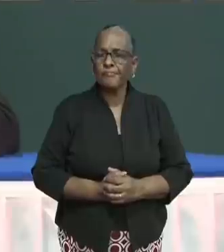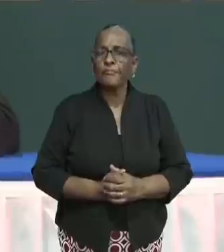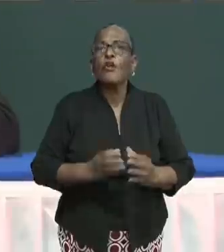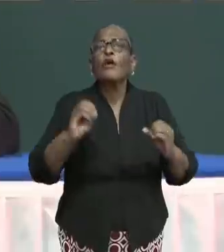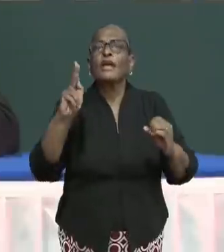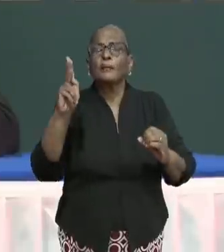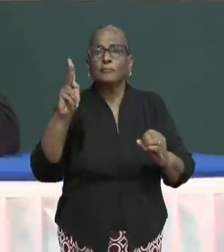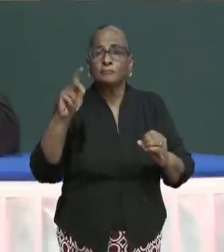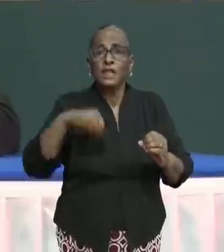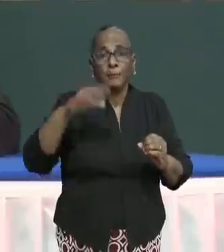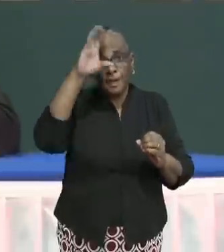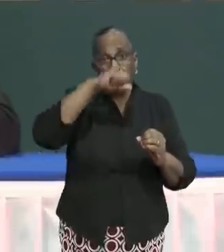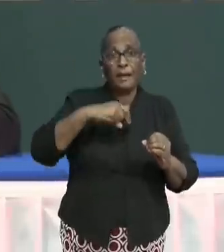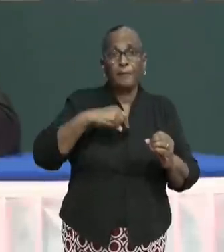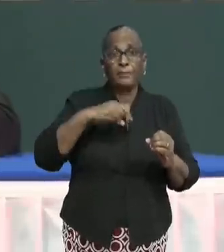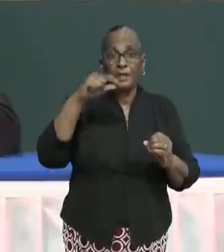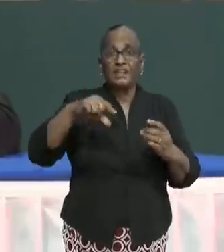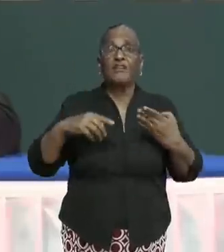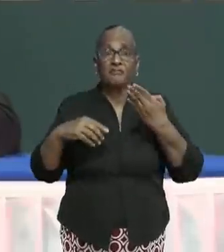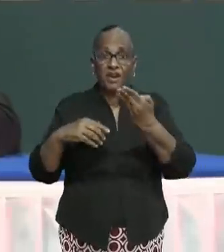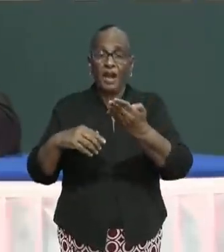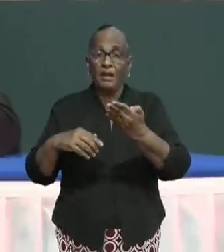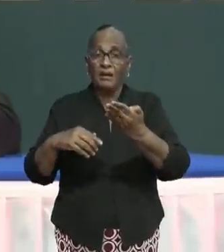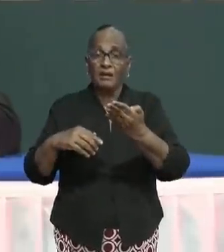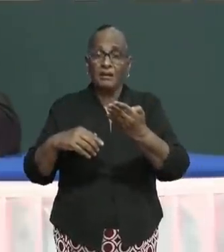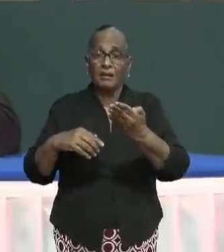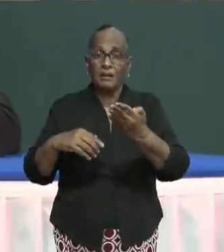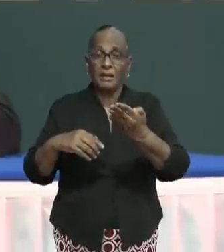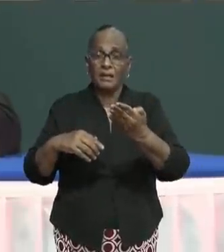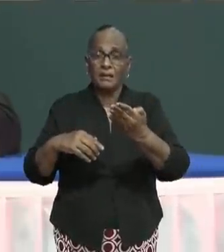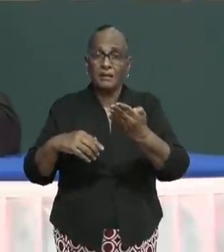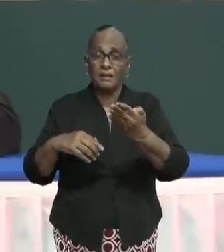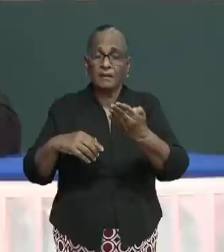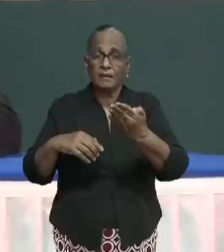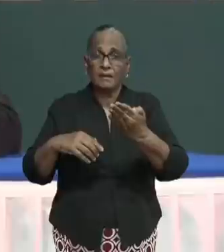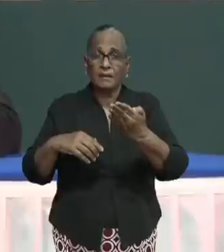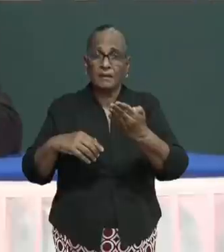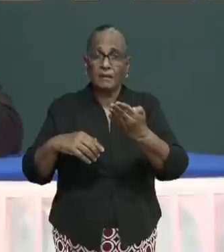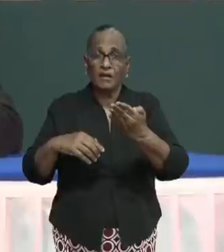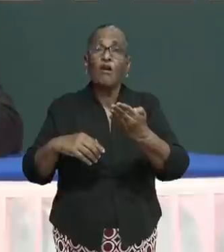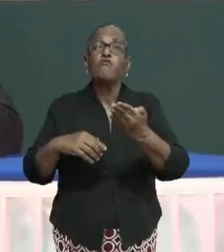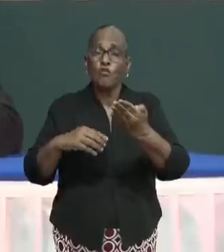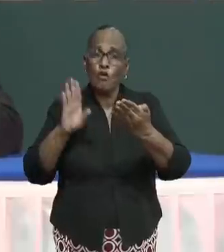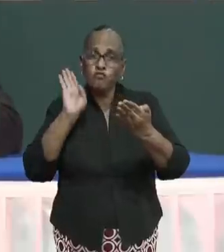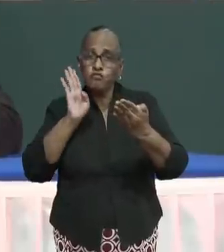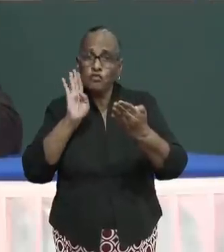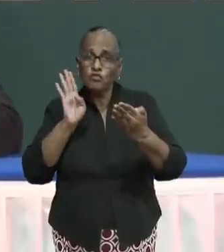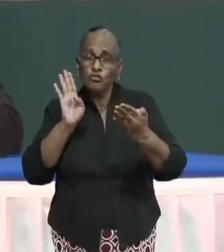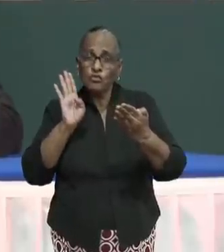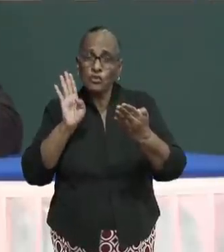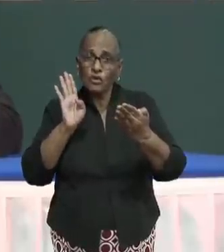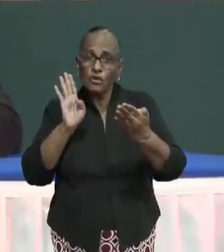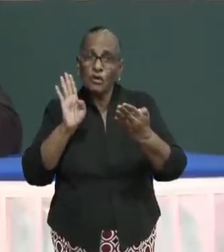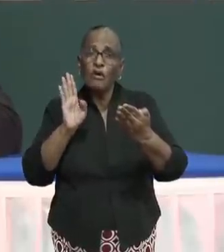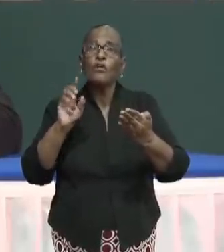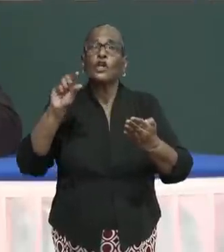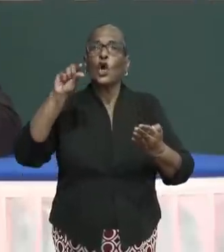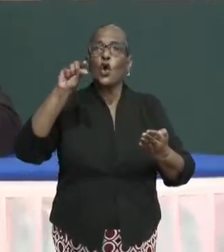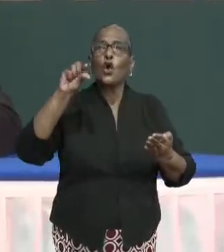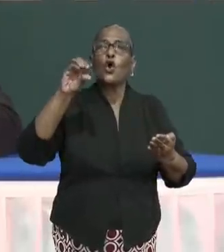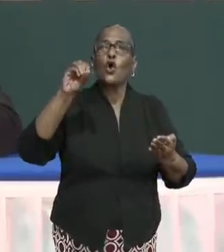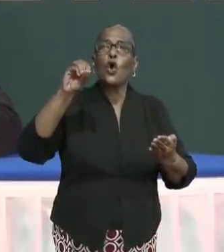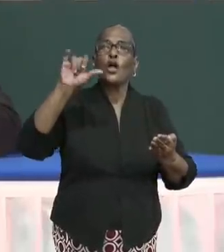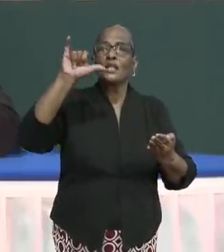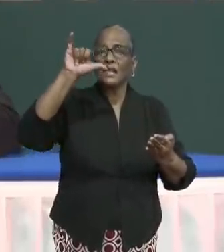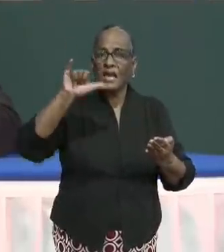Oké, ik begrijp dat het gaat om een vraag dat wordt gesteld voor een verzoek, welke wordt gedaan aan de Goongrijpstraat.